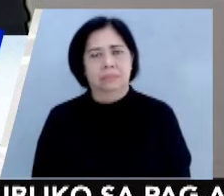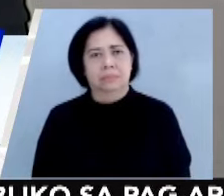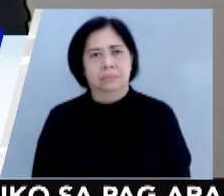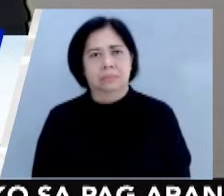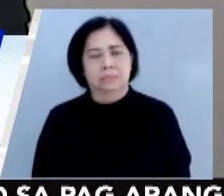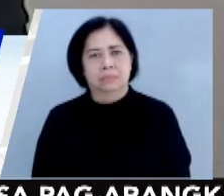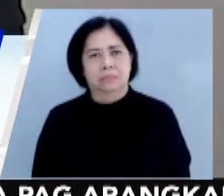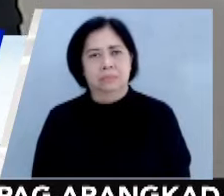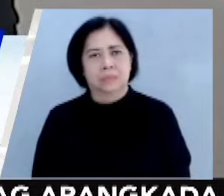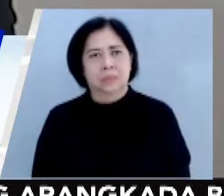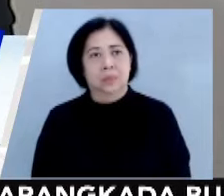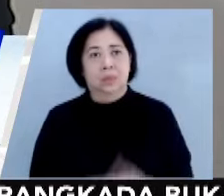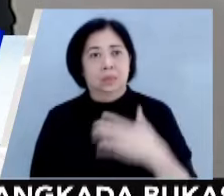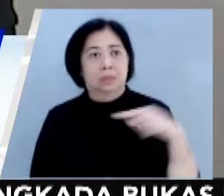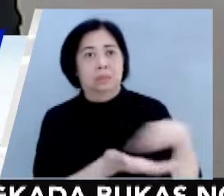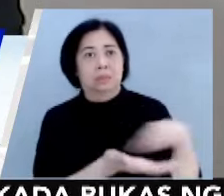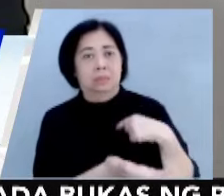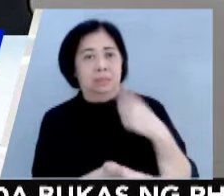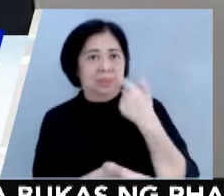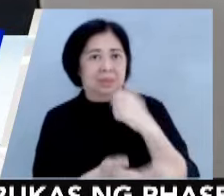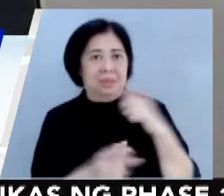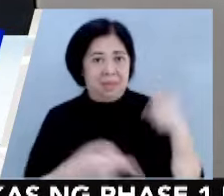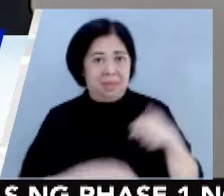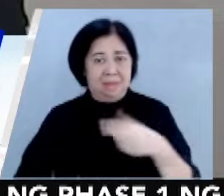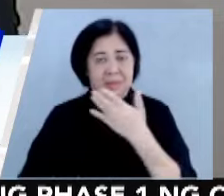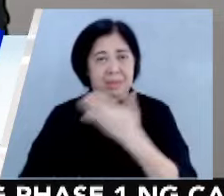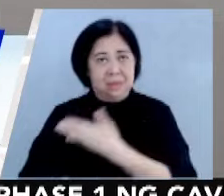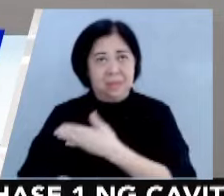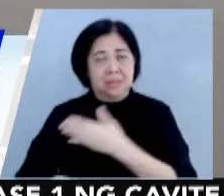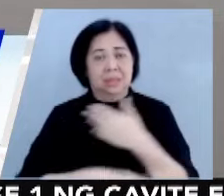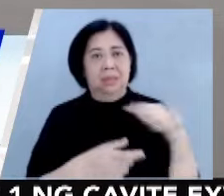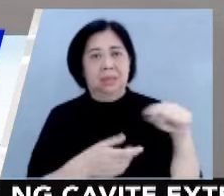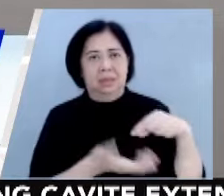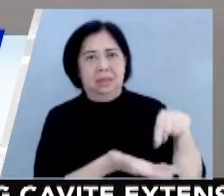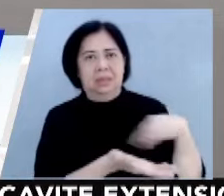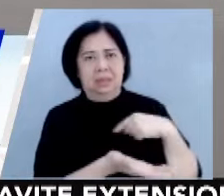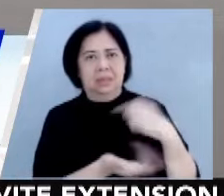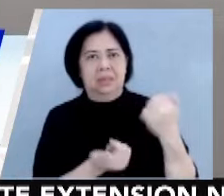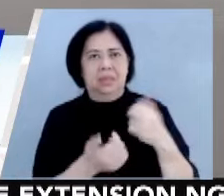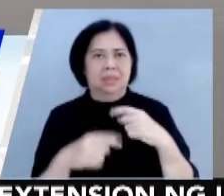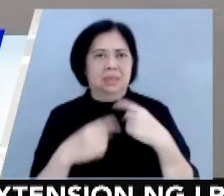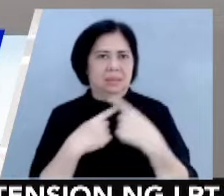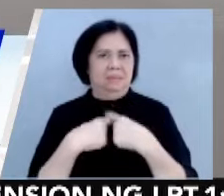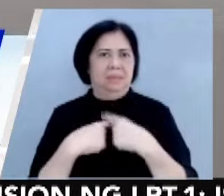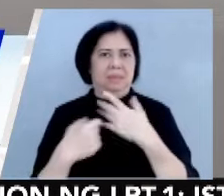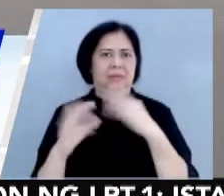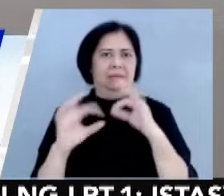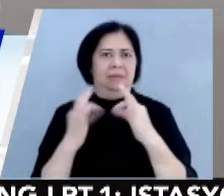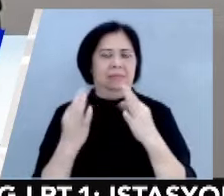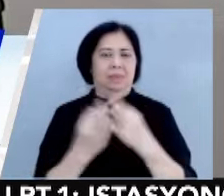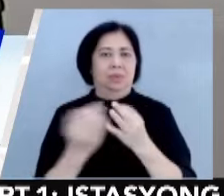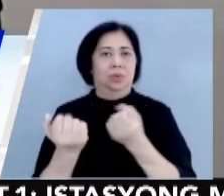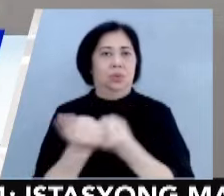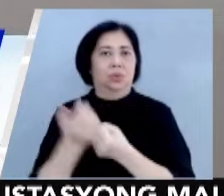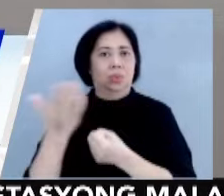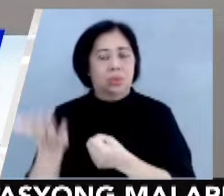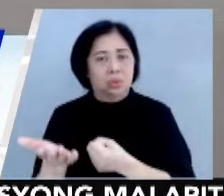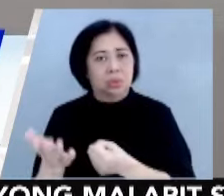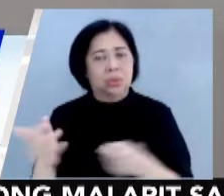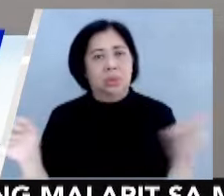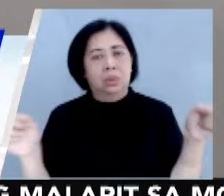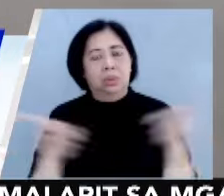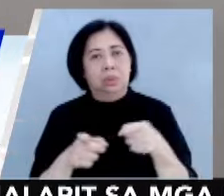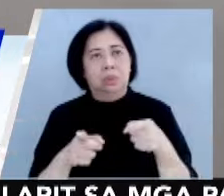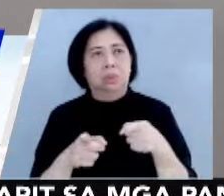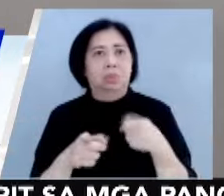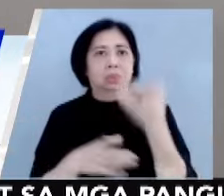payment sa akin sa injuries ko at yung inaasa ng pamilya ko na pang-suporta sa kanila ay bigla na lang